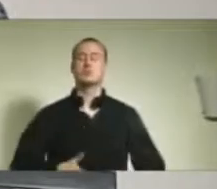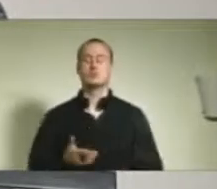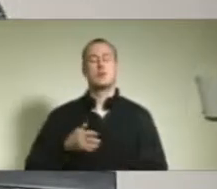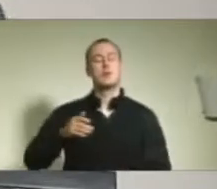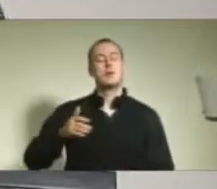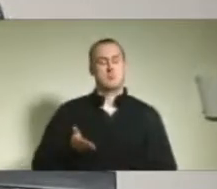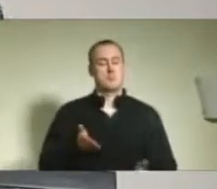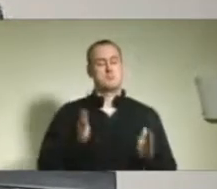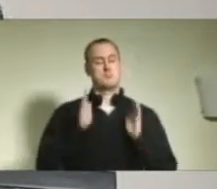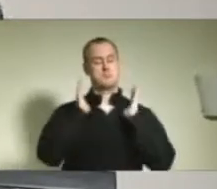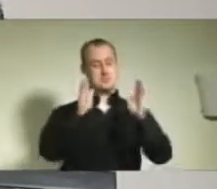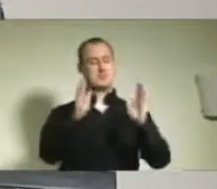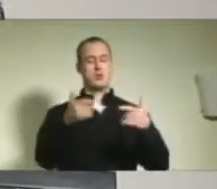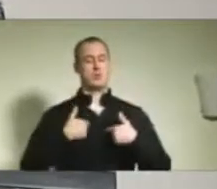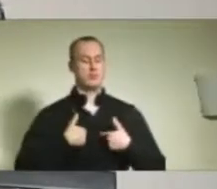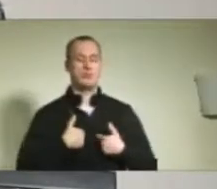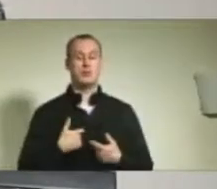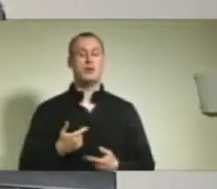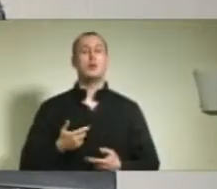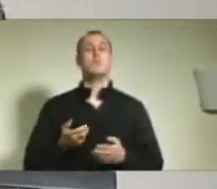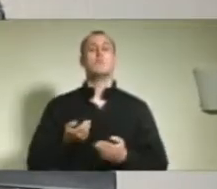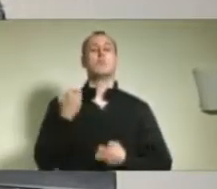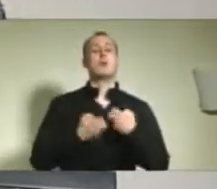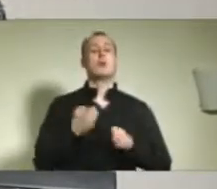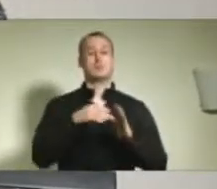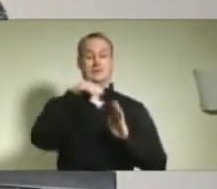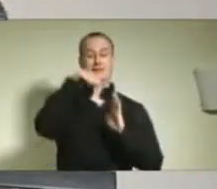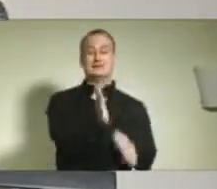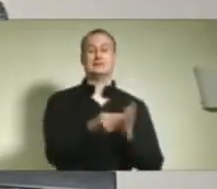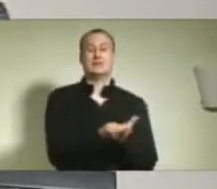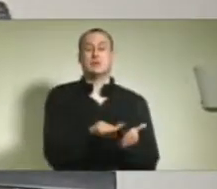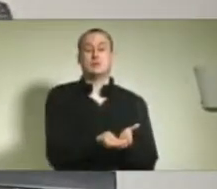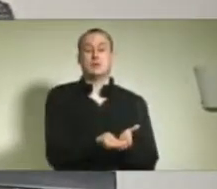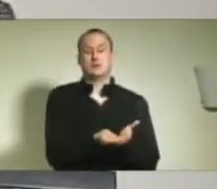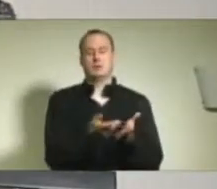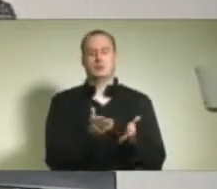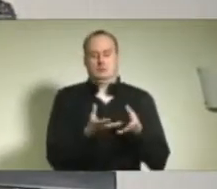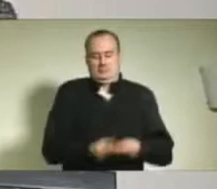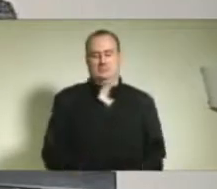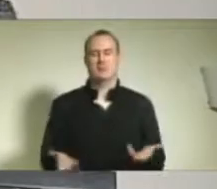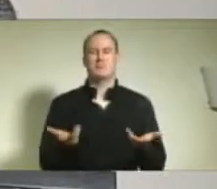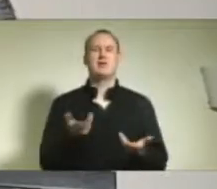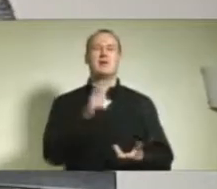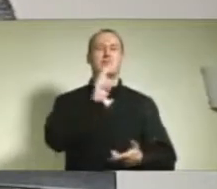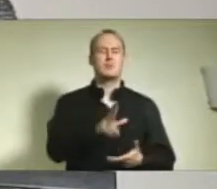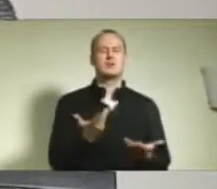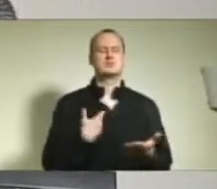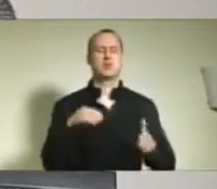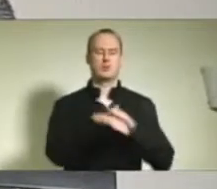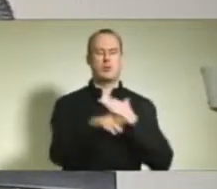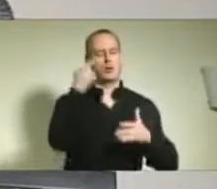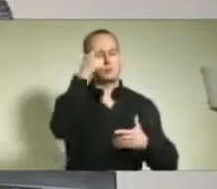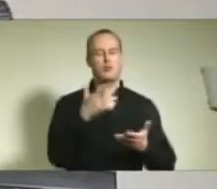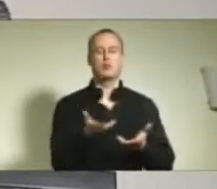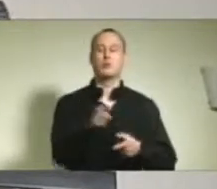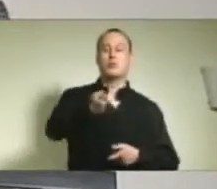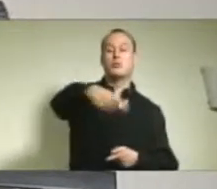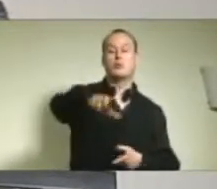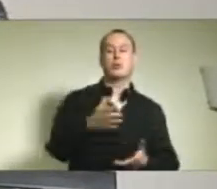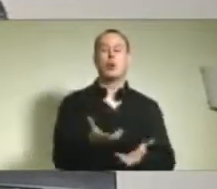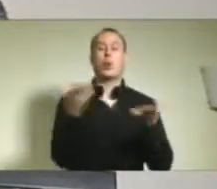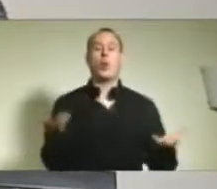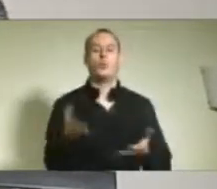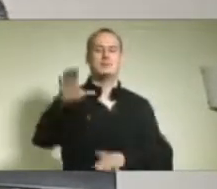crise en 2008, mais on n'est pas la banque pour faire des gros investissements. Ils ne nous en sentent pas capables, donc on a encore du